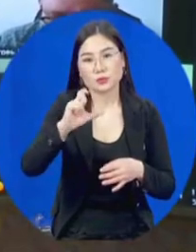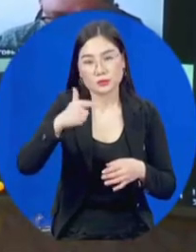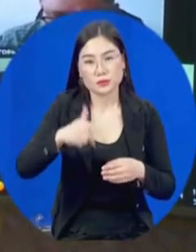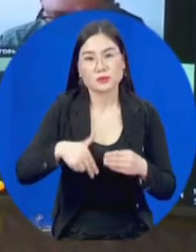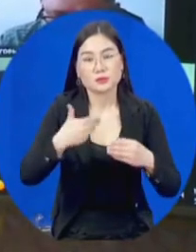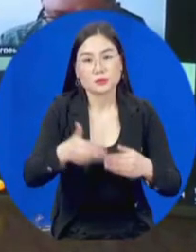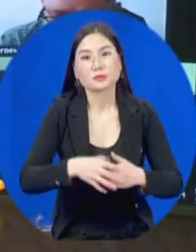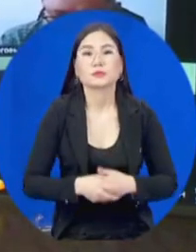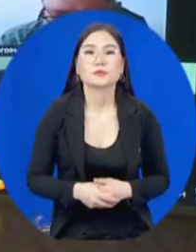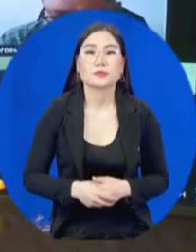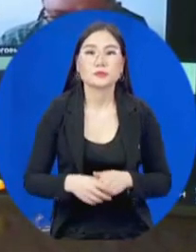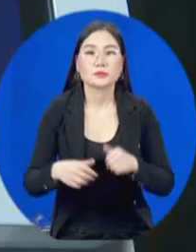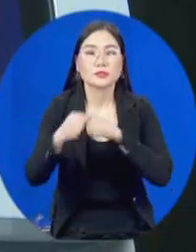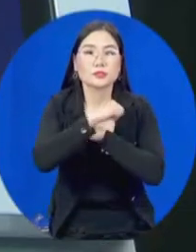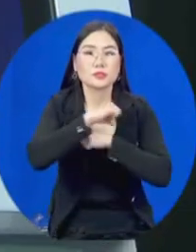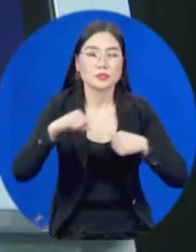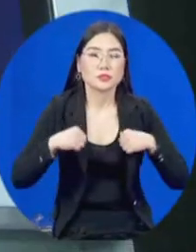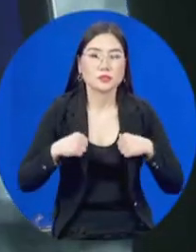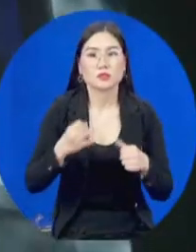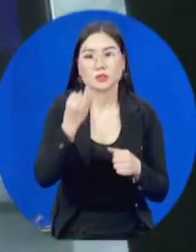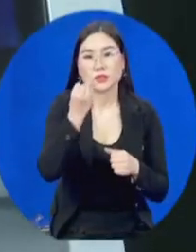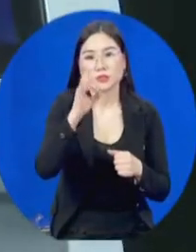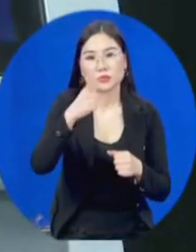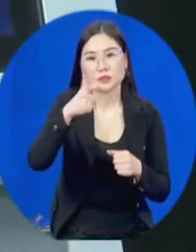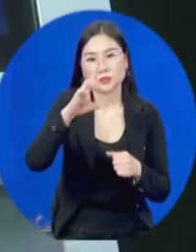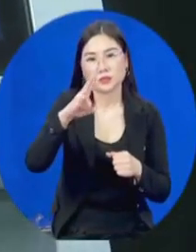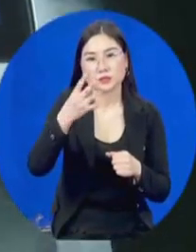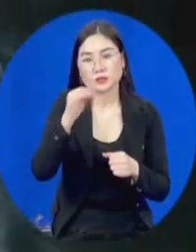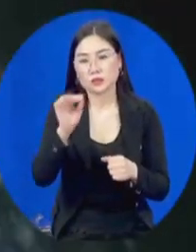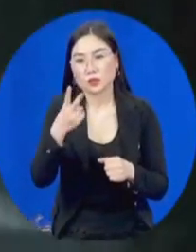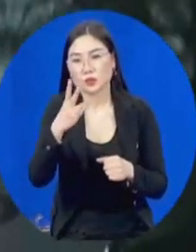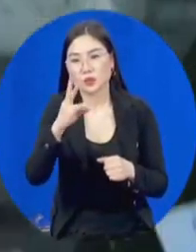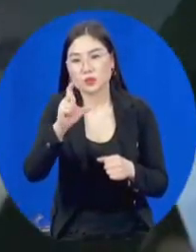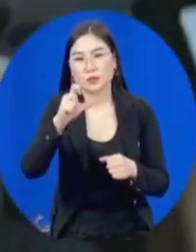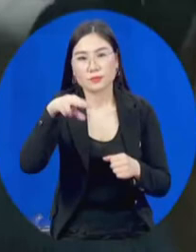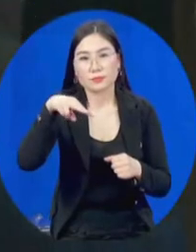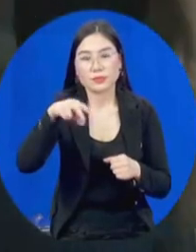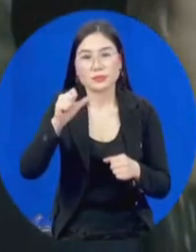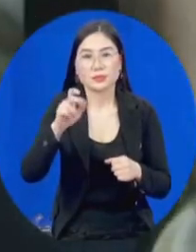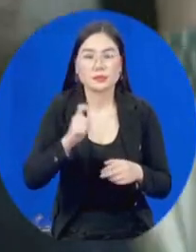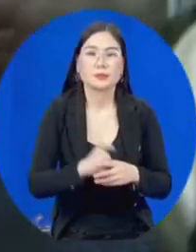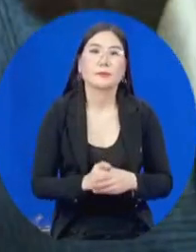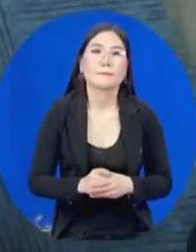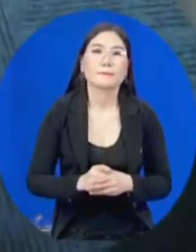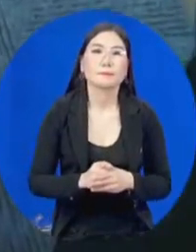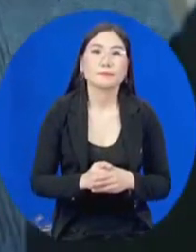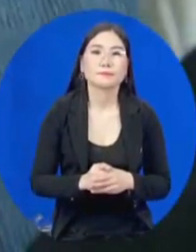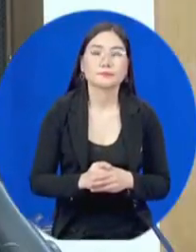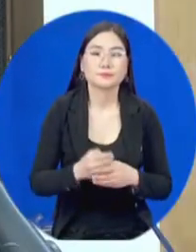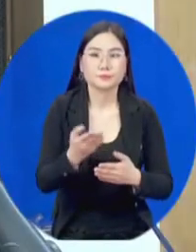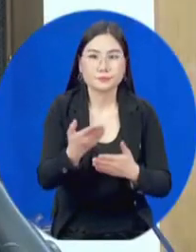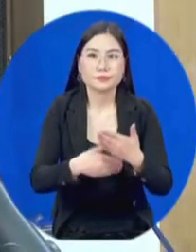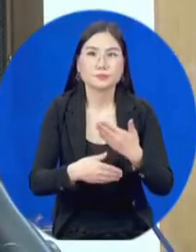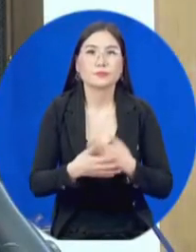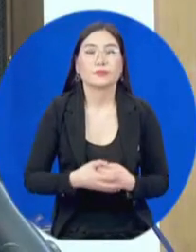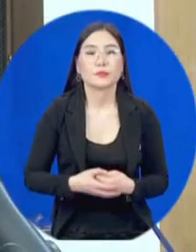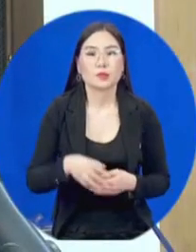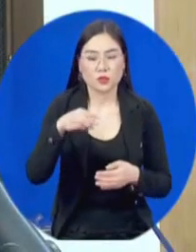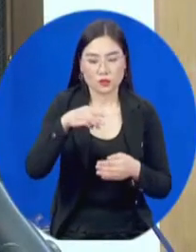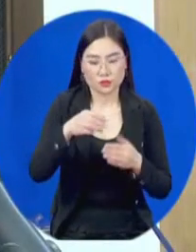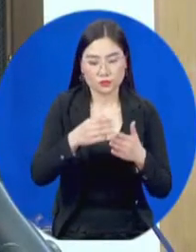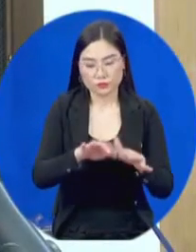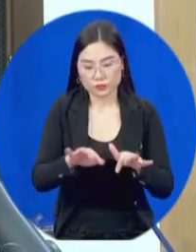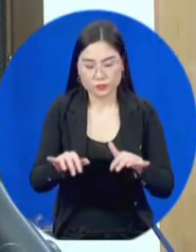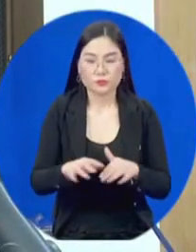За ингээд иргэдийн хувьд иргэний үнэлэх гар утасн дээрх аппликейшн хоёр дээрээ тээгч байдлаар тоон гарын